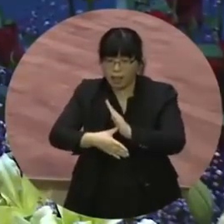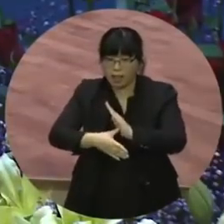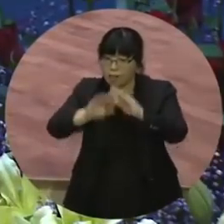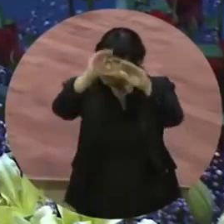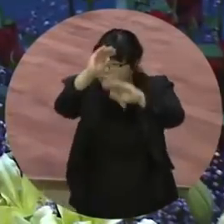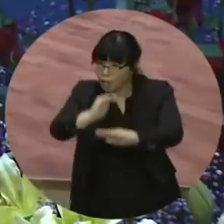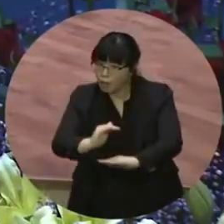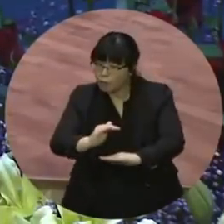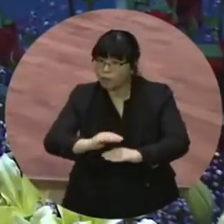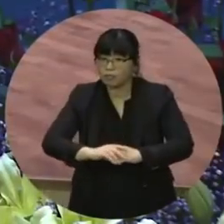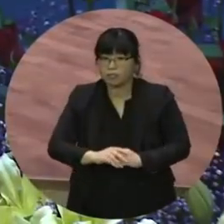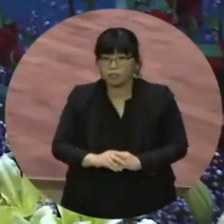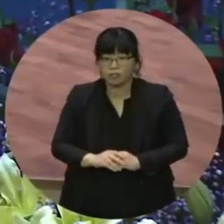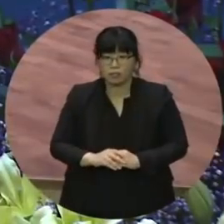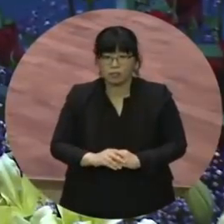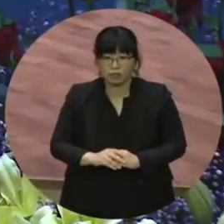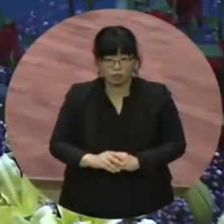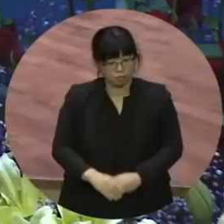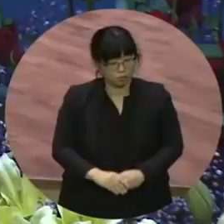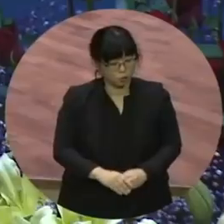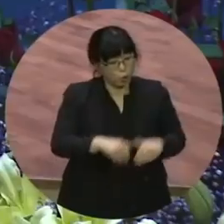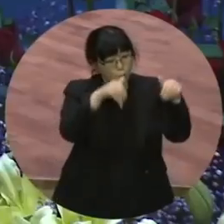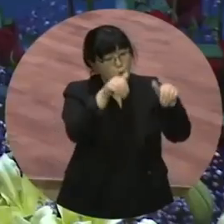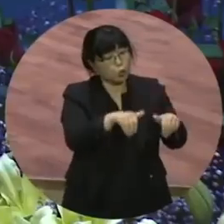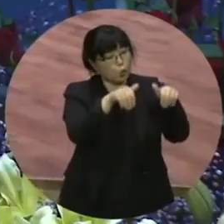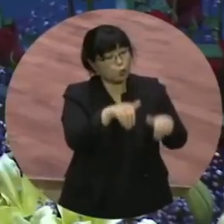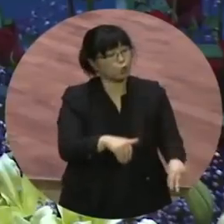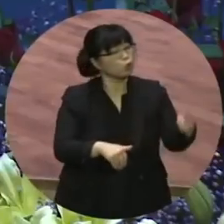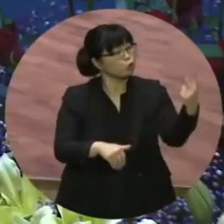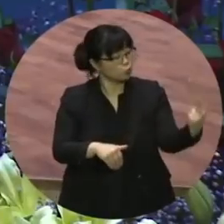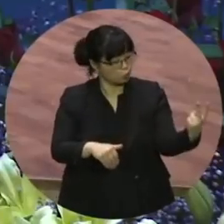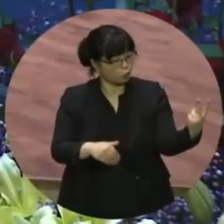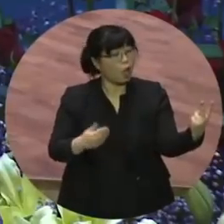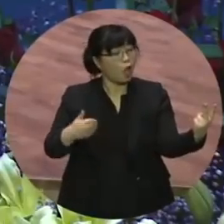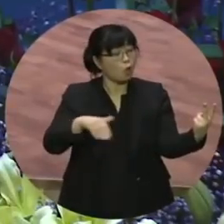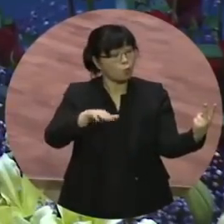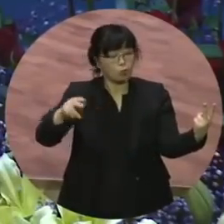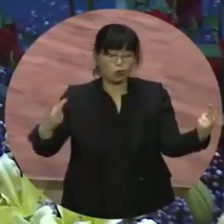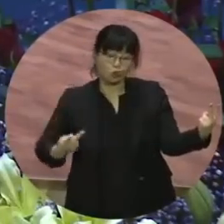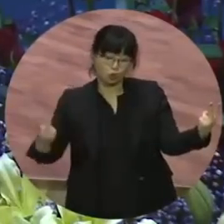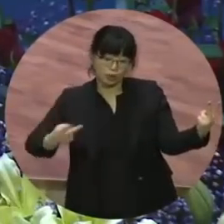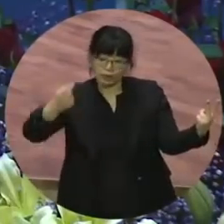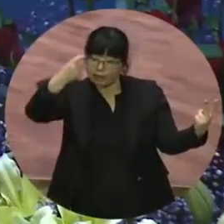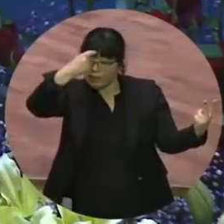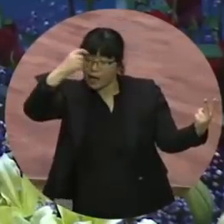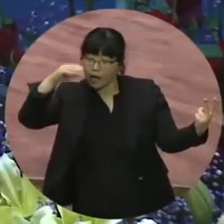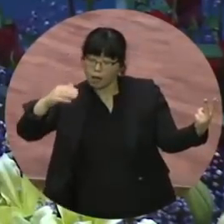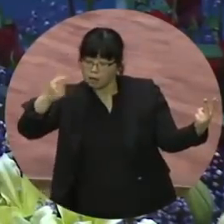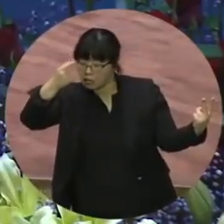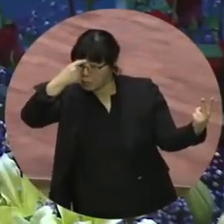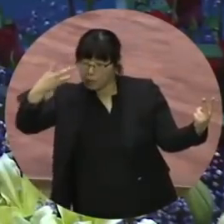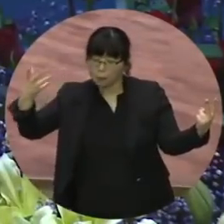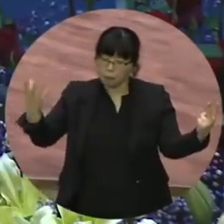데리고 가서 예배하고 다시 돌아온다 그래요. 여기에서 우리는 아브라함이 신앙을 볼 수 있어요.